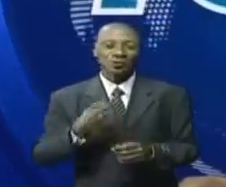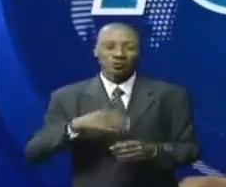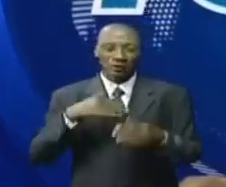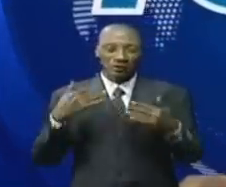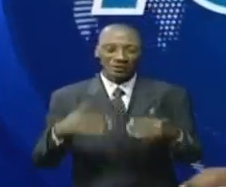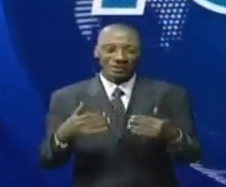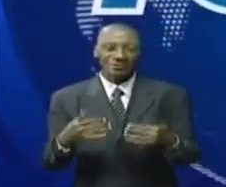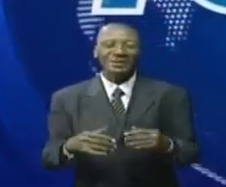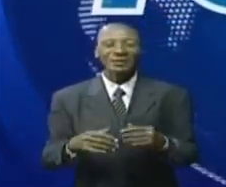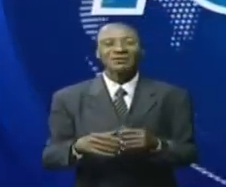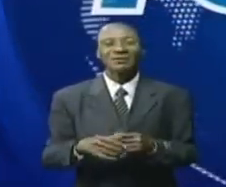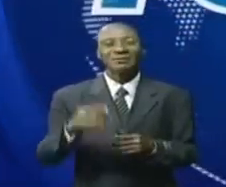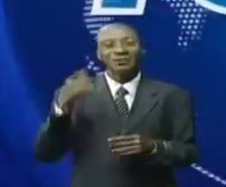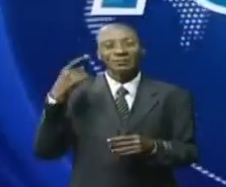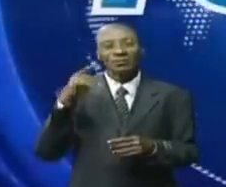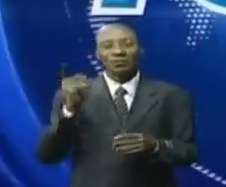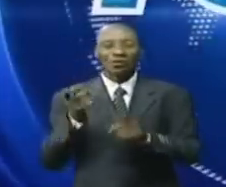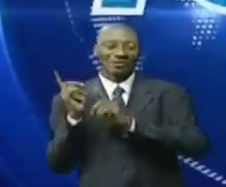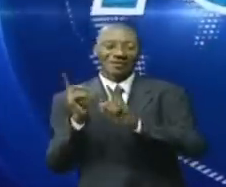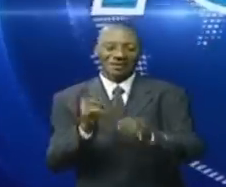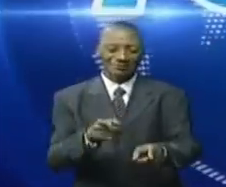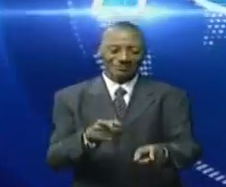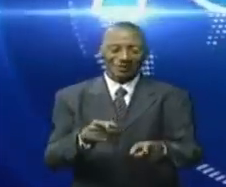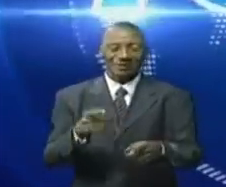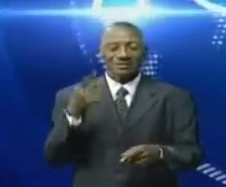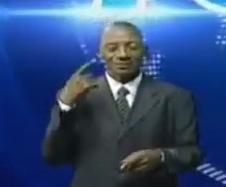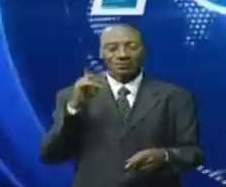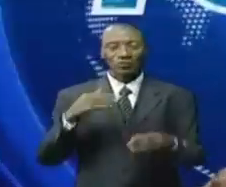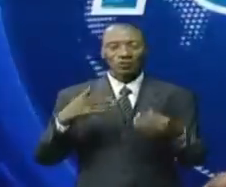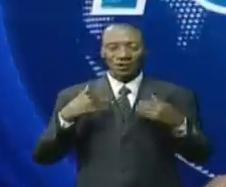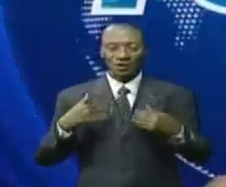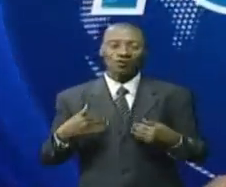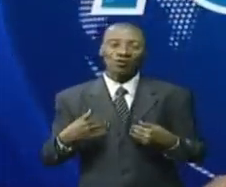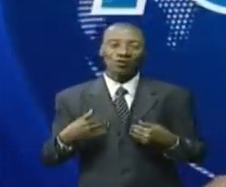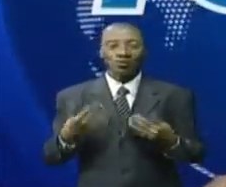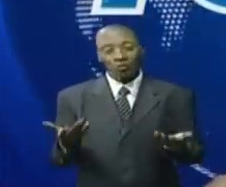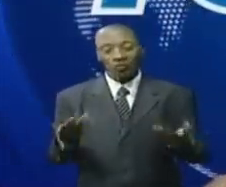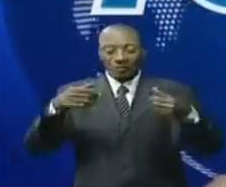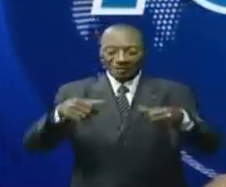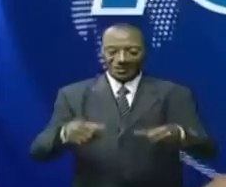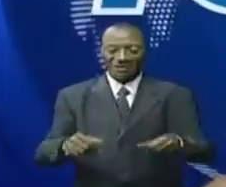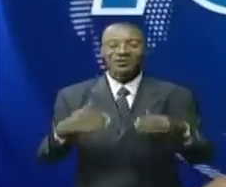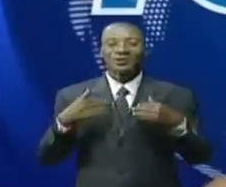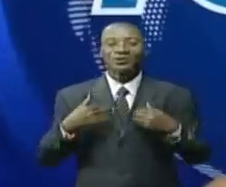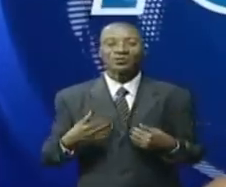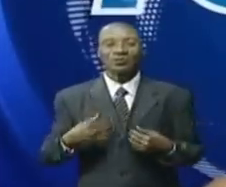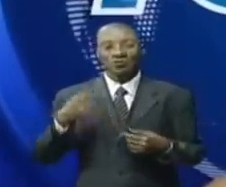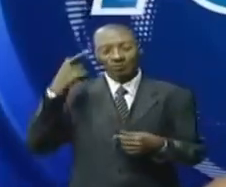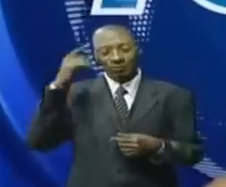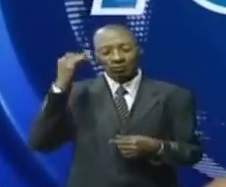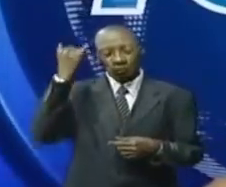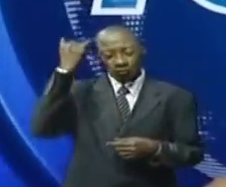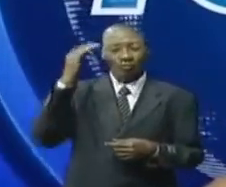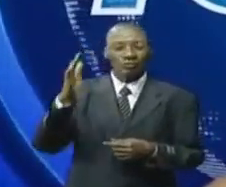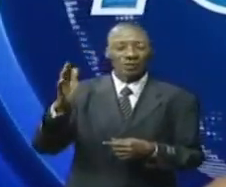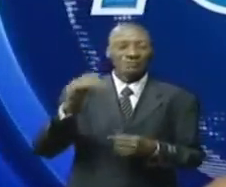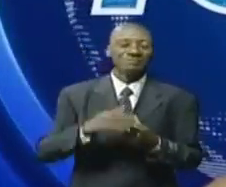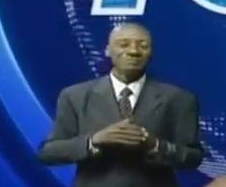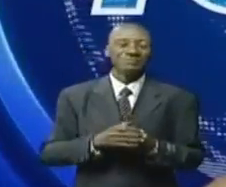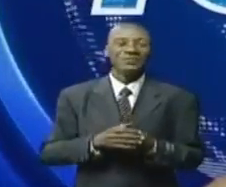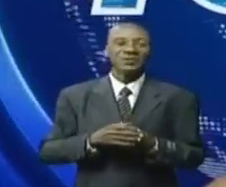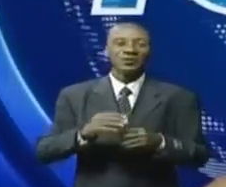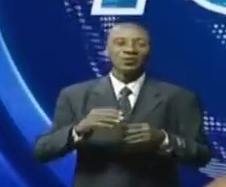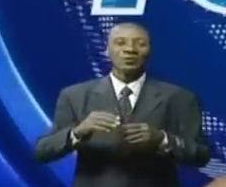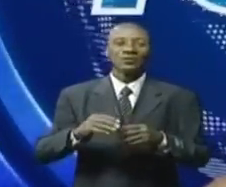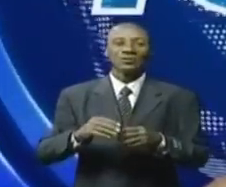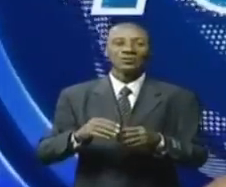héros national Patrice Emery Lumumba. C'est aujourd'hui que la Belgique a restitué cette partie du corps de Lumumba à sa famille biologique et devant plusieurs